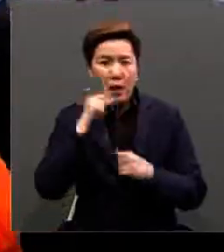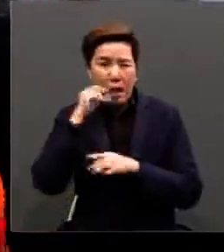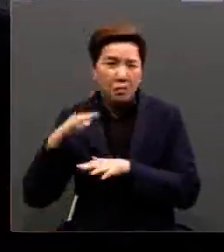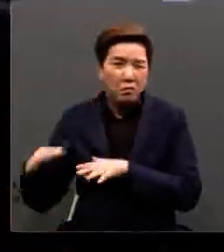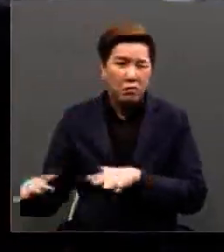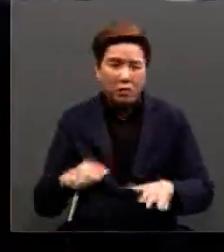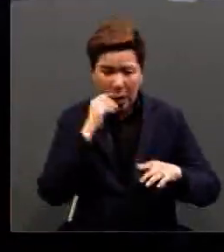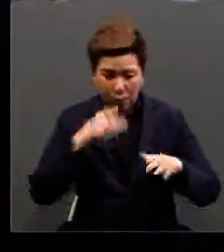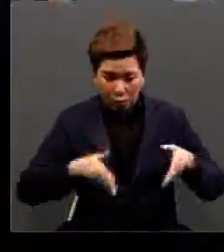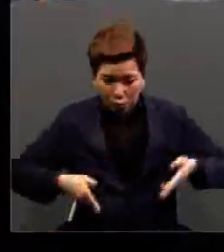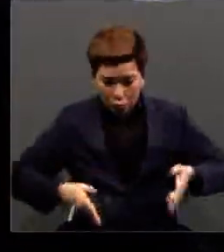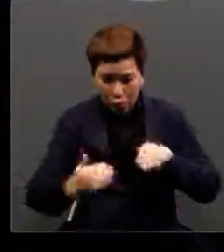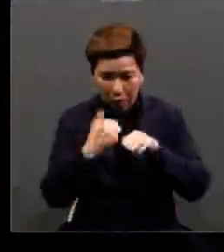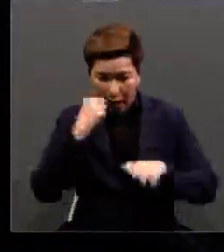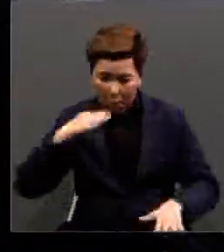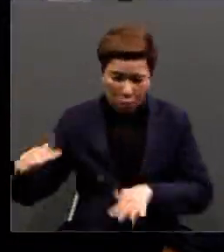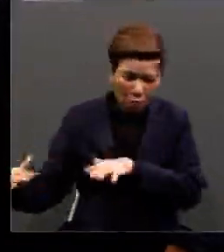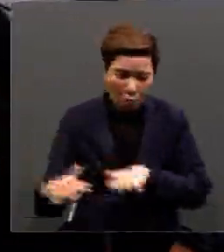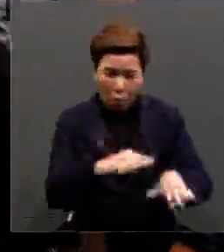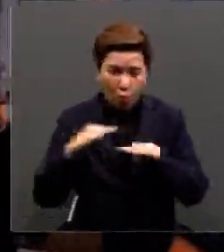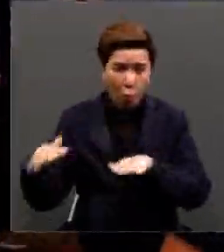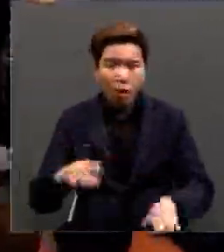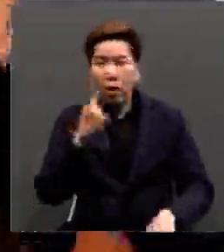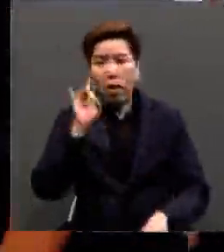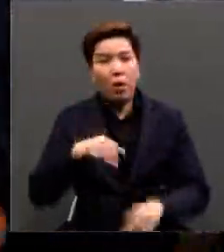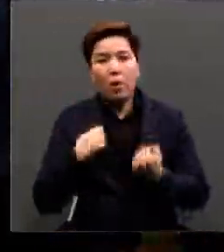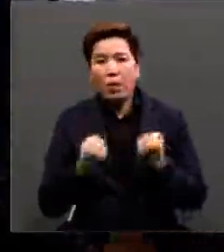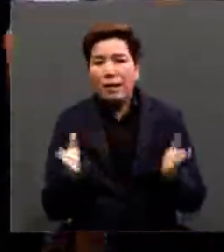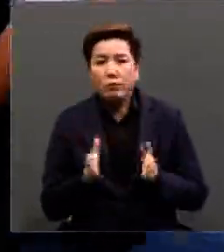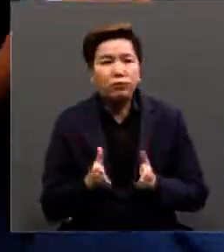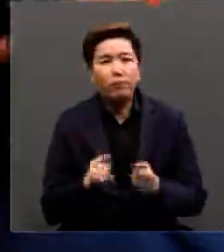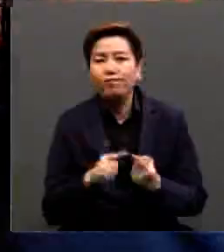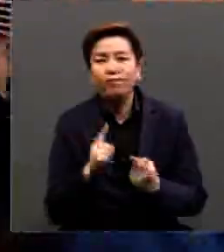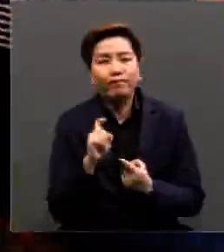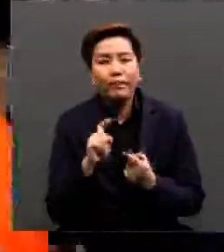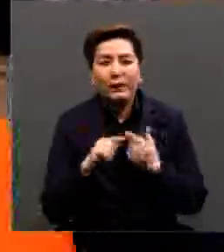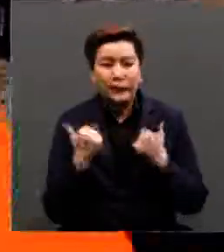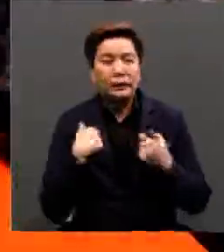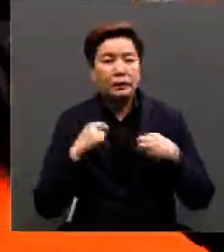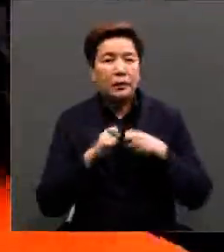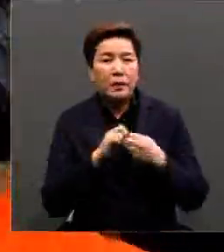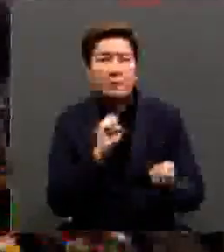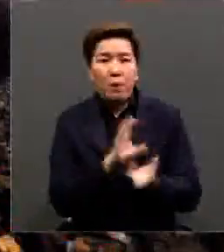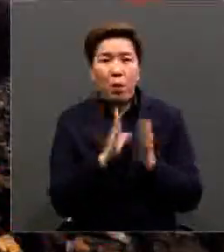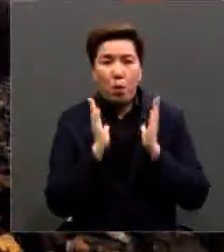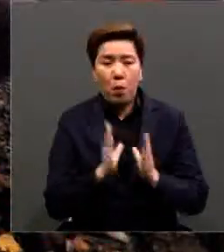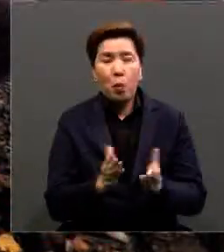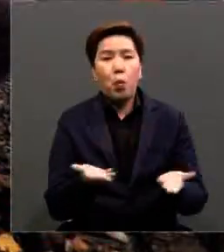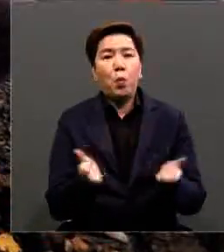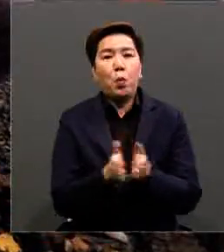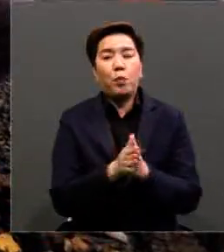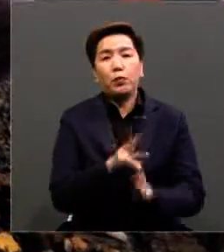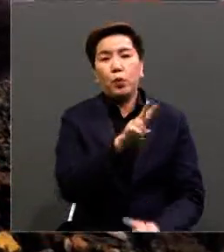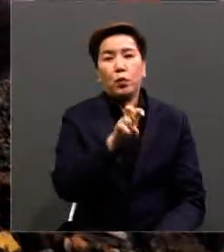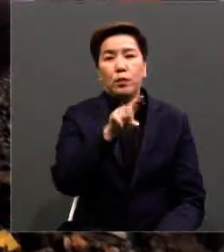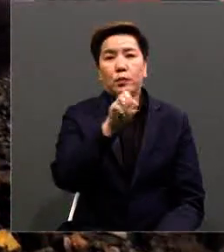น้ำที่มันผ่านถนนเนี่ยมันค่อนข้างไหลเชี่ยวขณะที่มีพื้นที่ผู้ประสบภัยแล้วนะครับจำนวน226ร